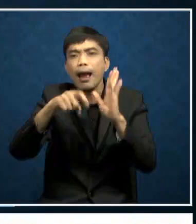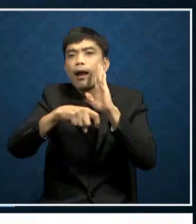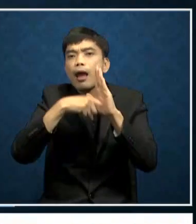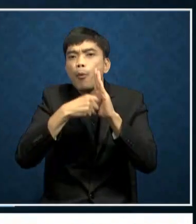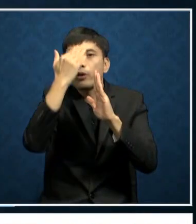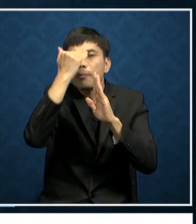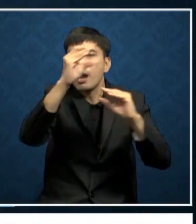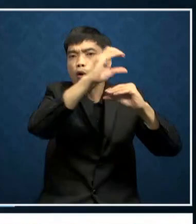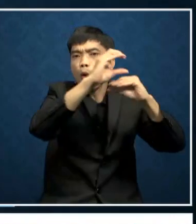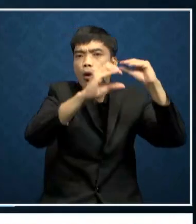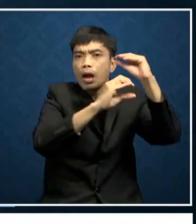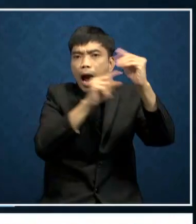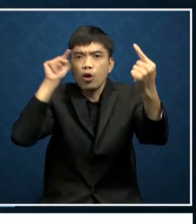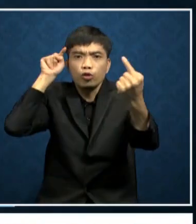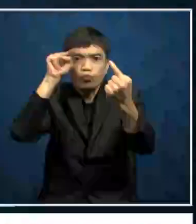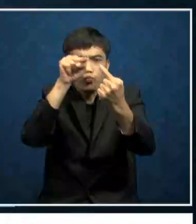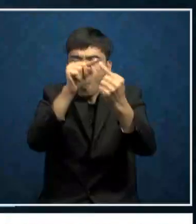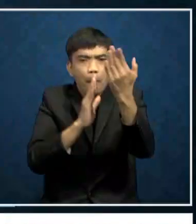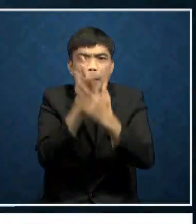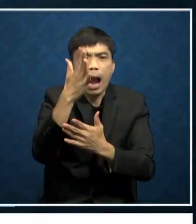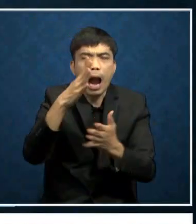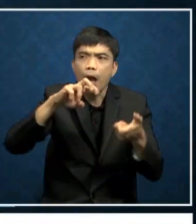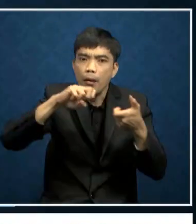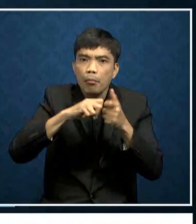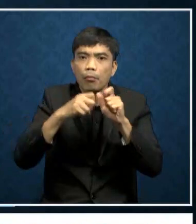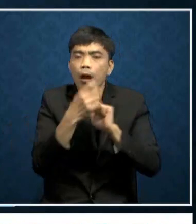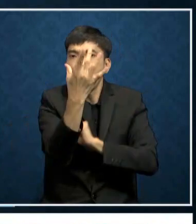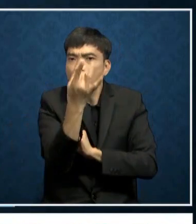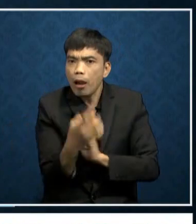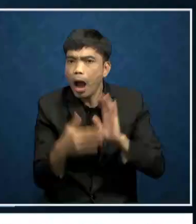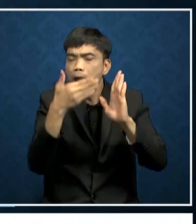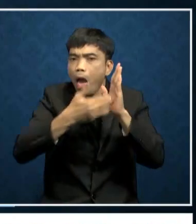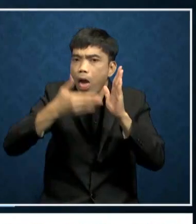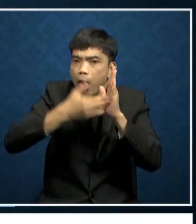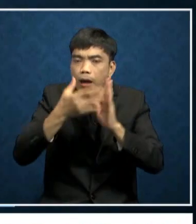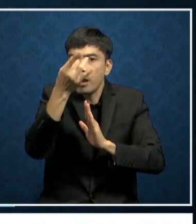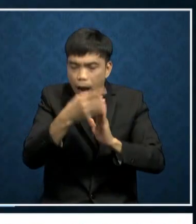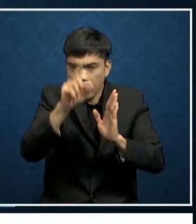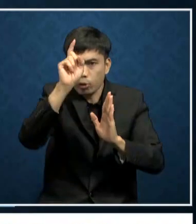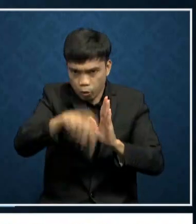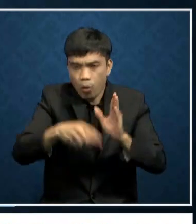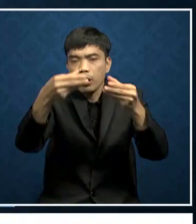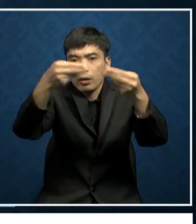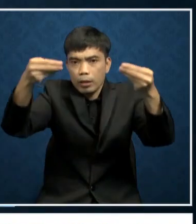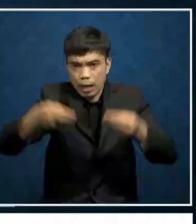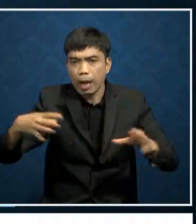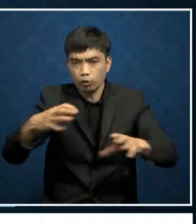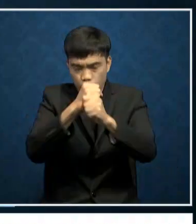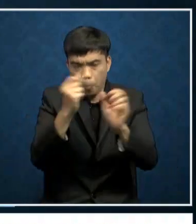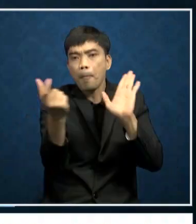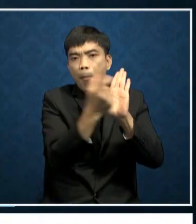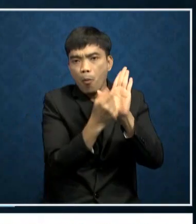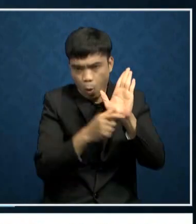บรรลุเป้าหมายที่กำหนดไว้มีปัญหาอุปสรรคในการดำเนินการโครงการอย่างไรมีแนวทางวิธีการขั้น